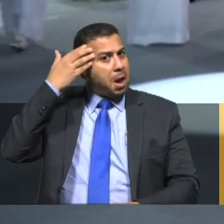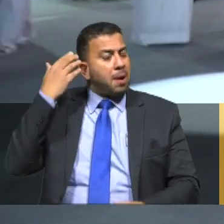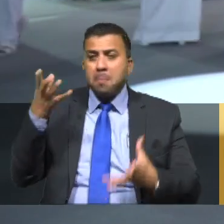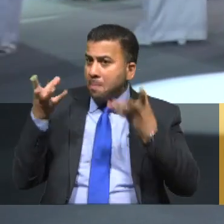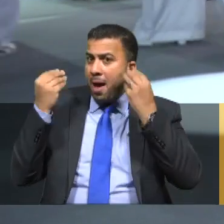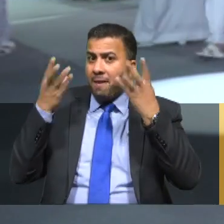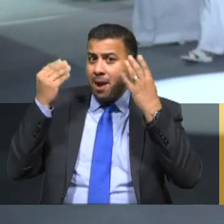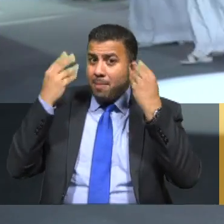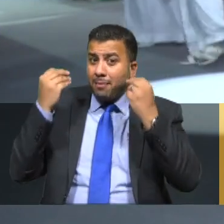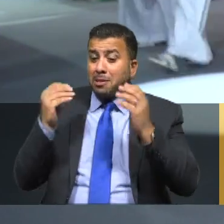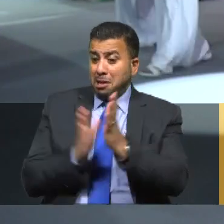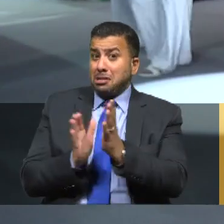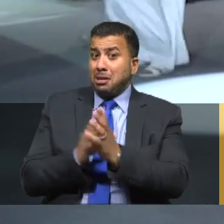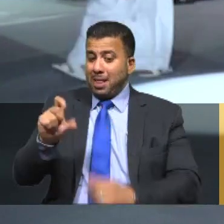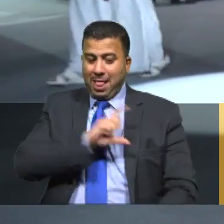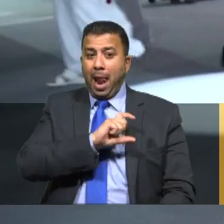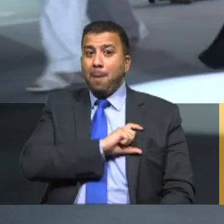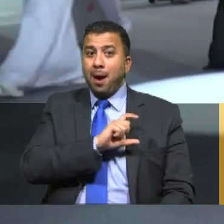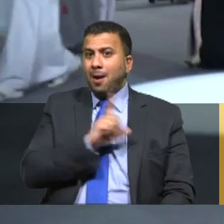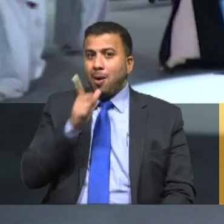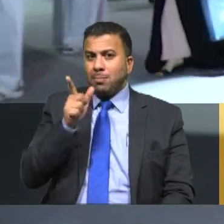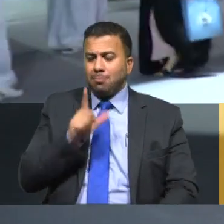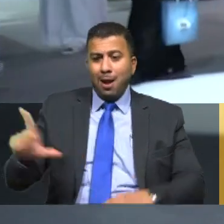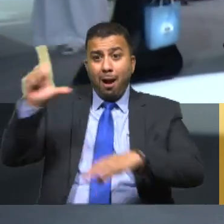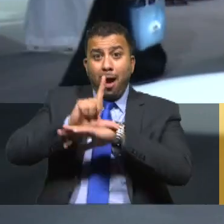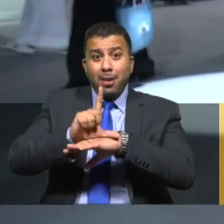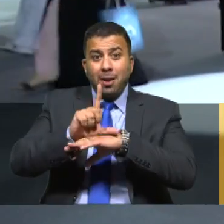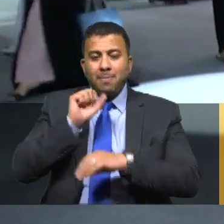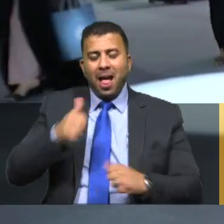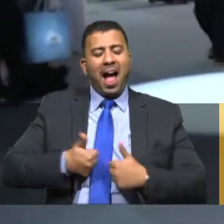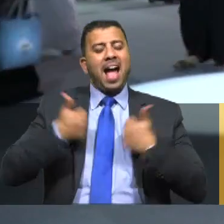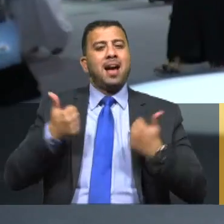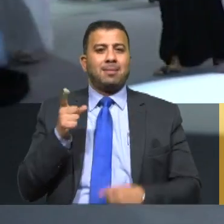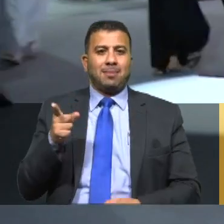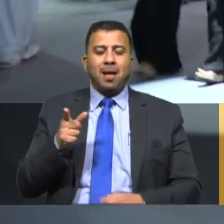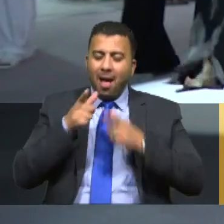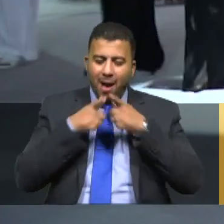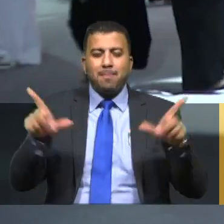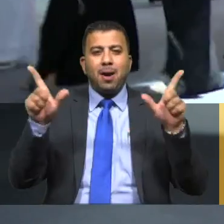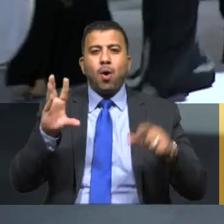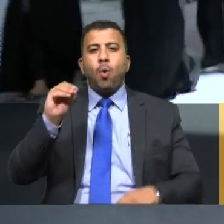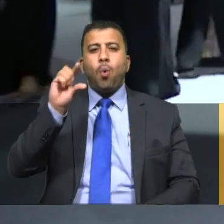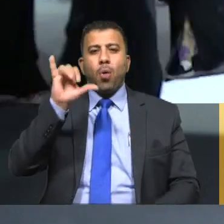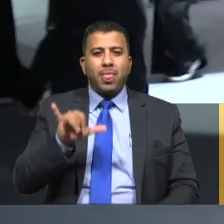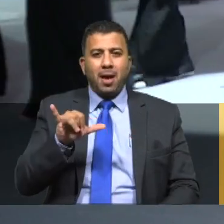والمعرفة لتشجيع الطلبة على أن يكونوا قادة في حياتهم. لأخبار الدار